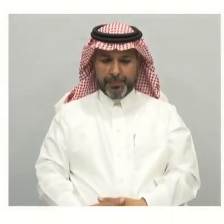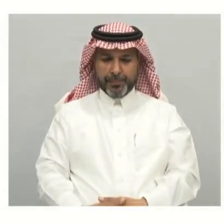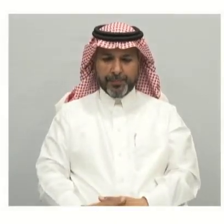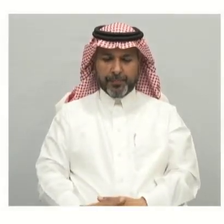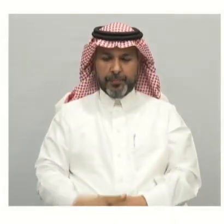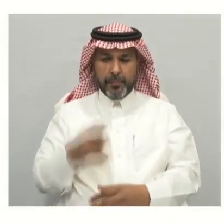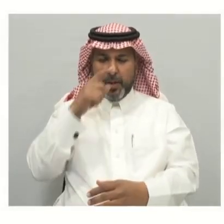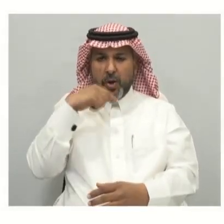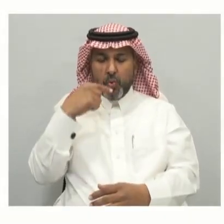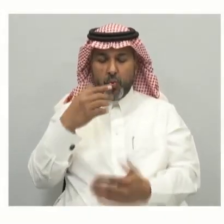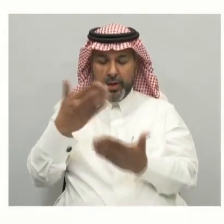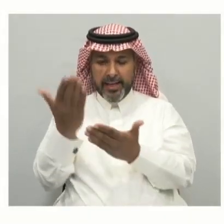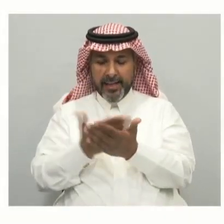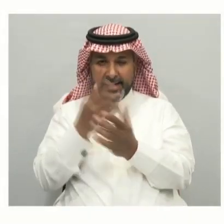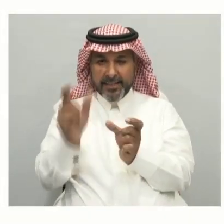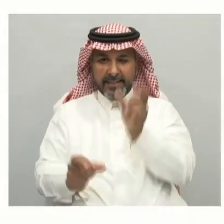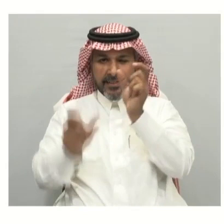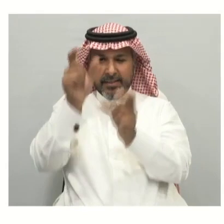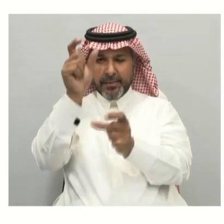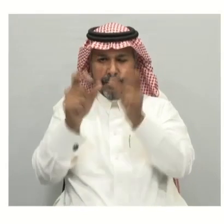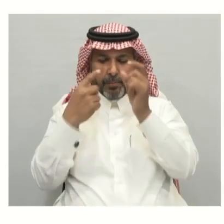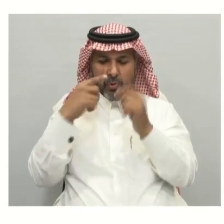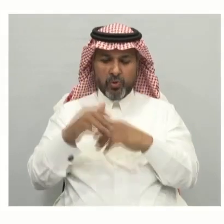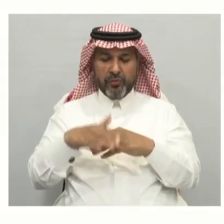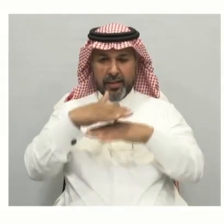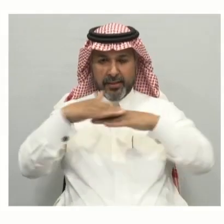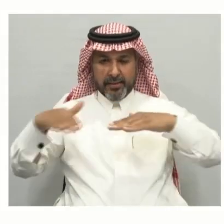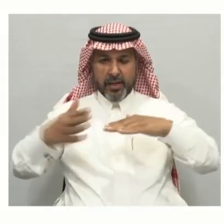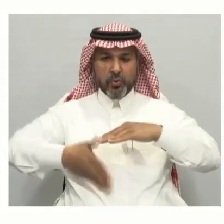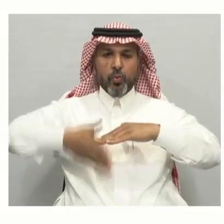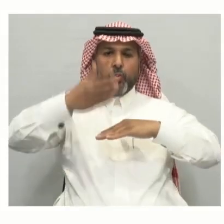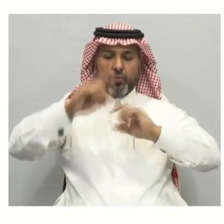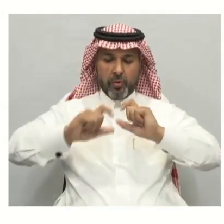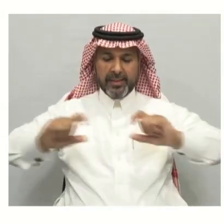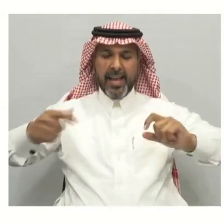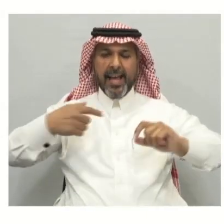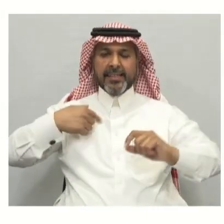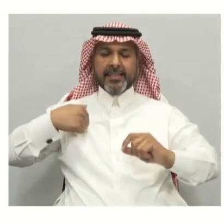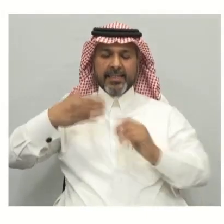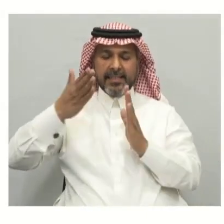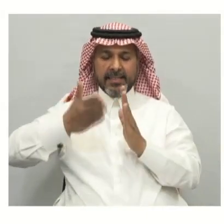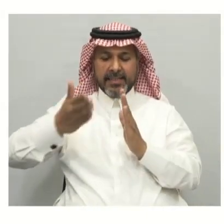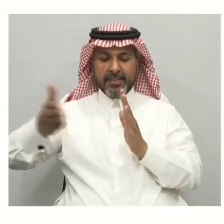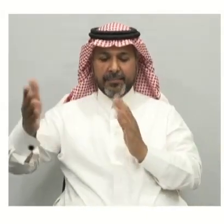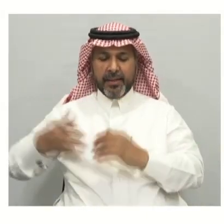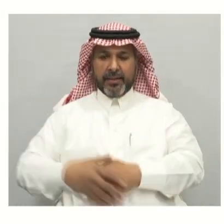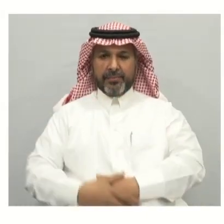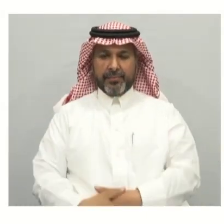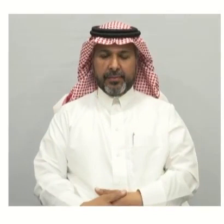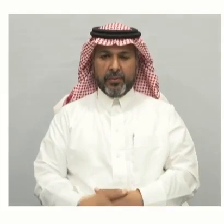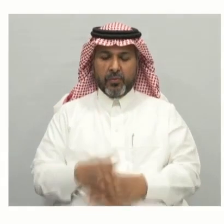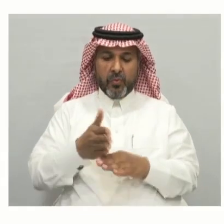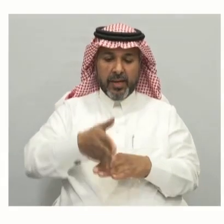هذا هو الجدول اذا سوف نرسم محورين الافقي يمثل الطلاب